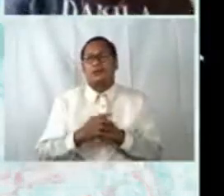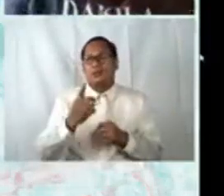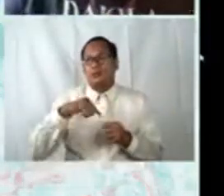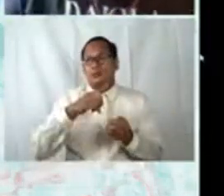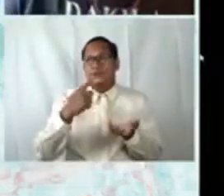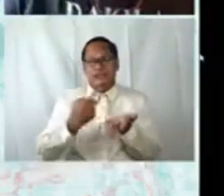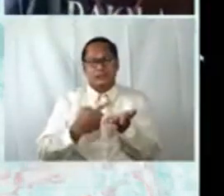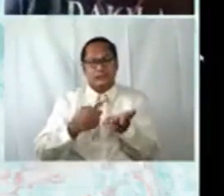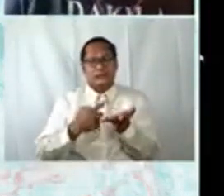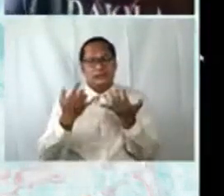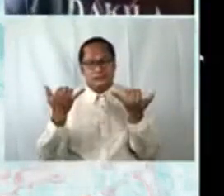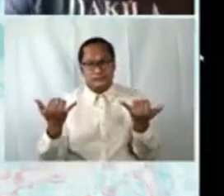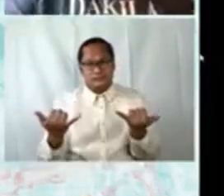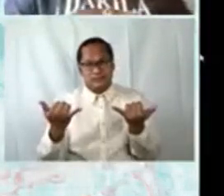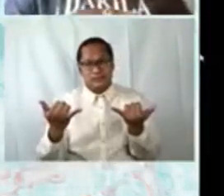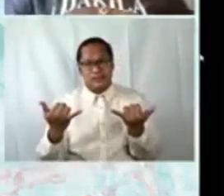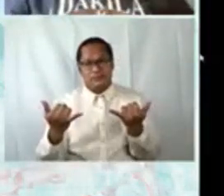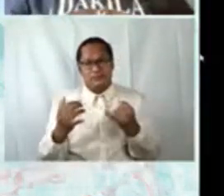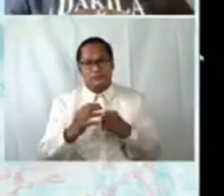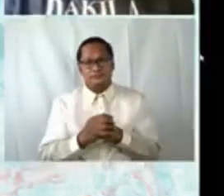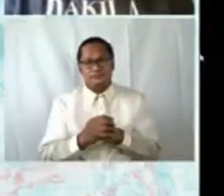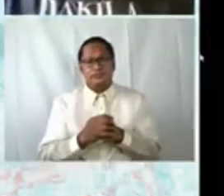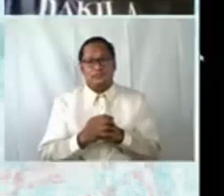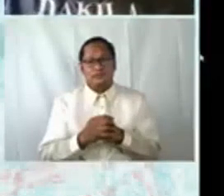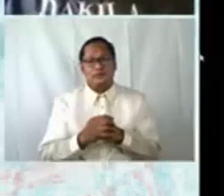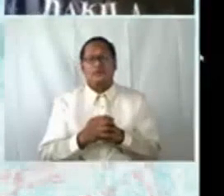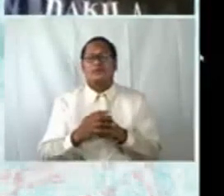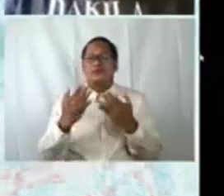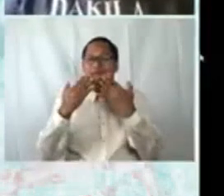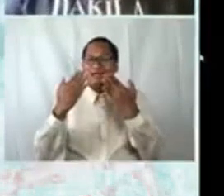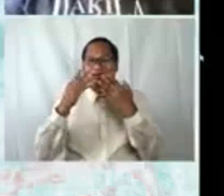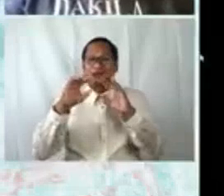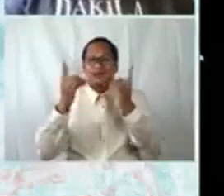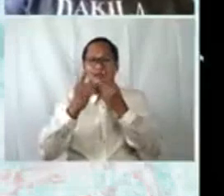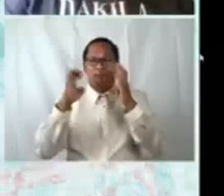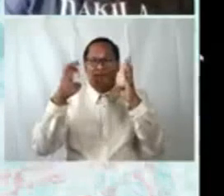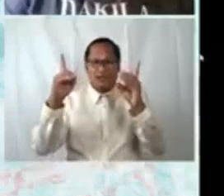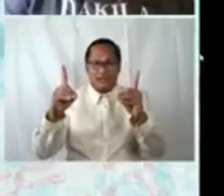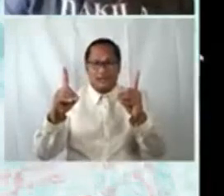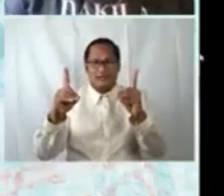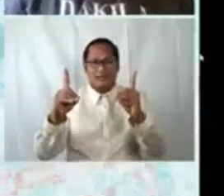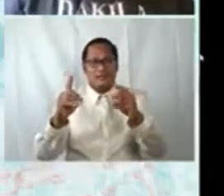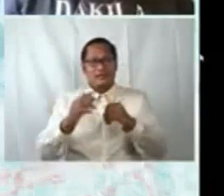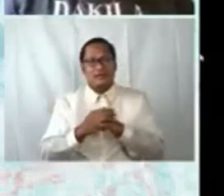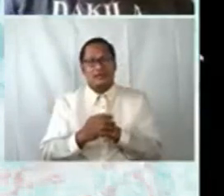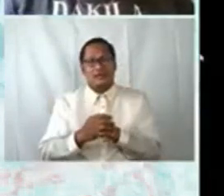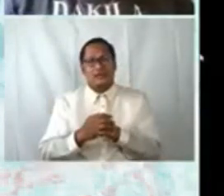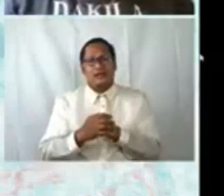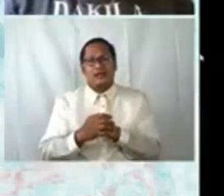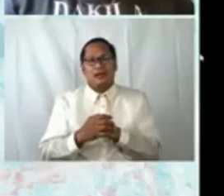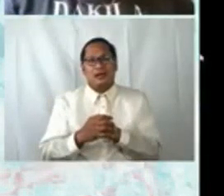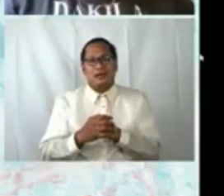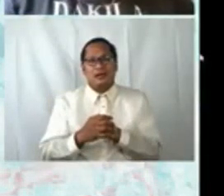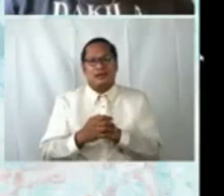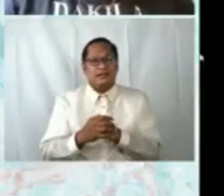ngayong araw na ito. Oh? So muli, maraming salamat sa Department of Education sa inyong